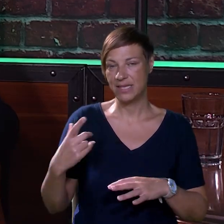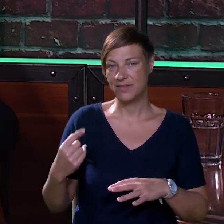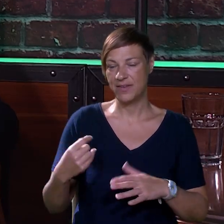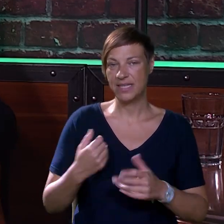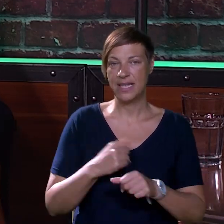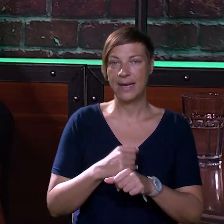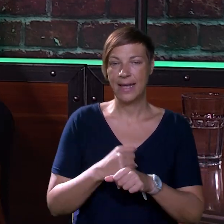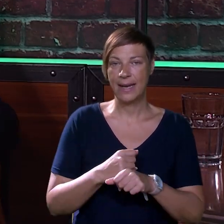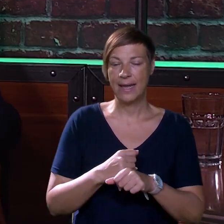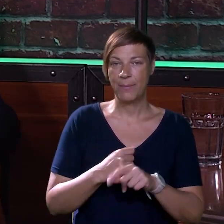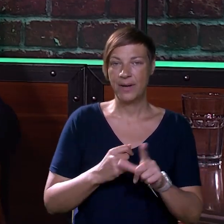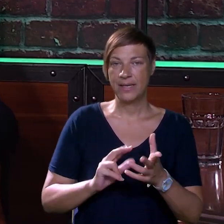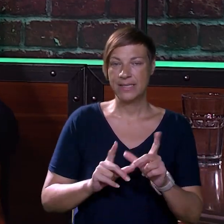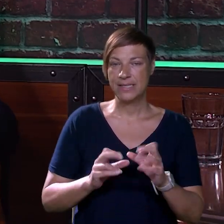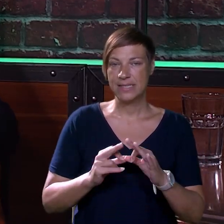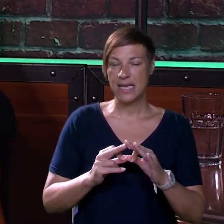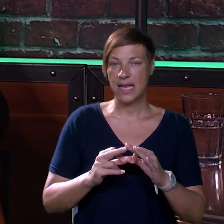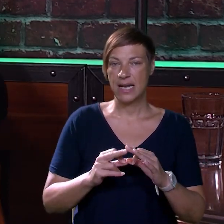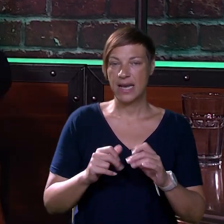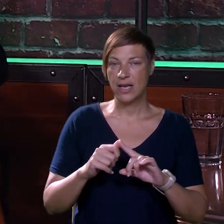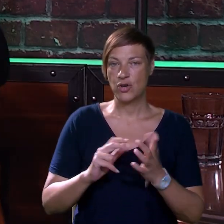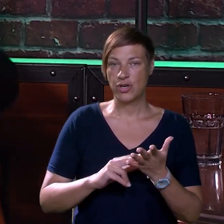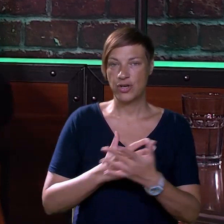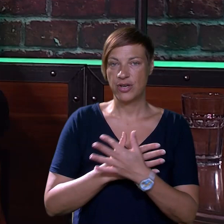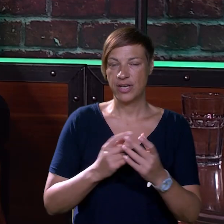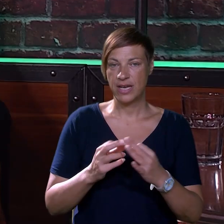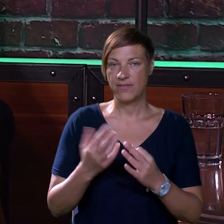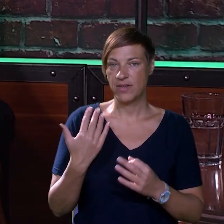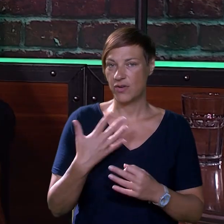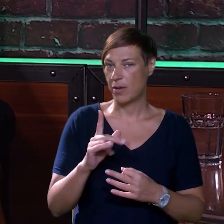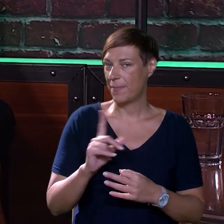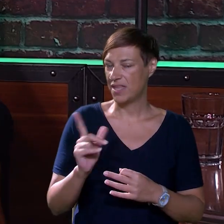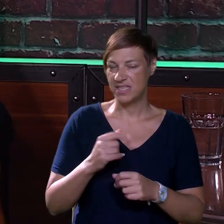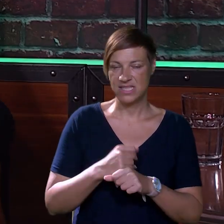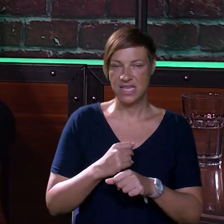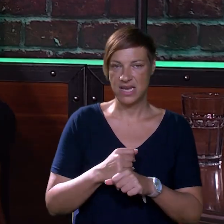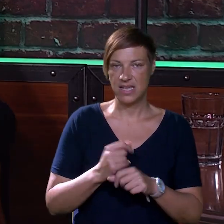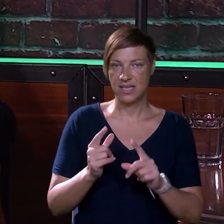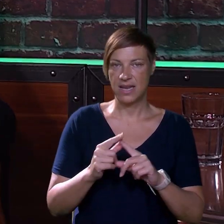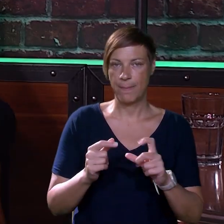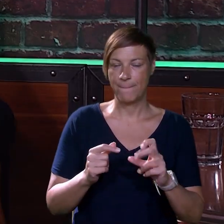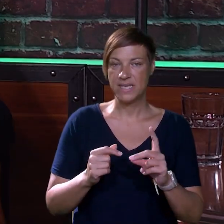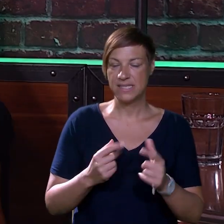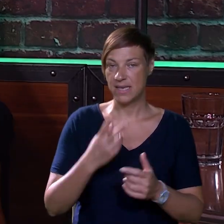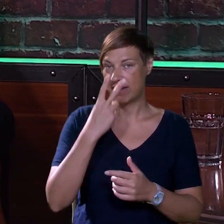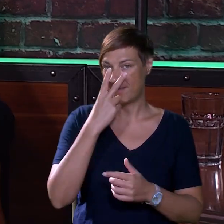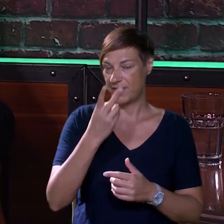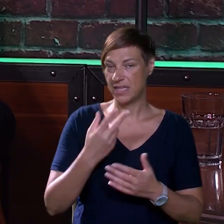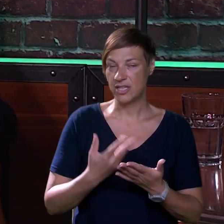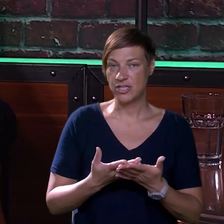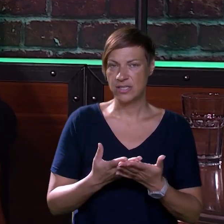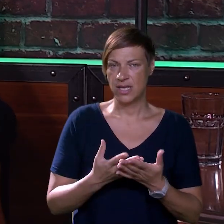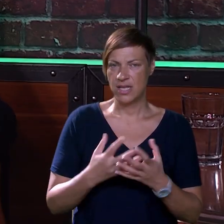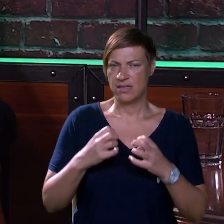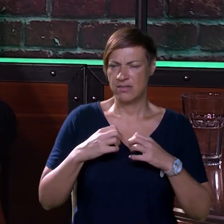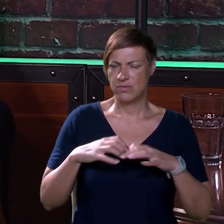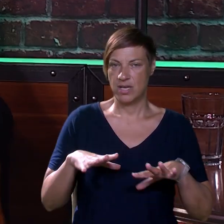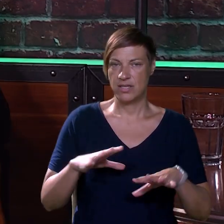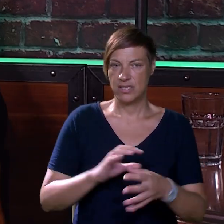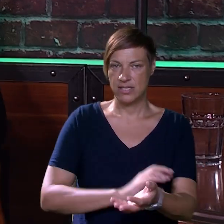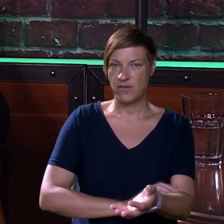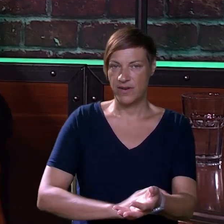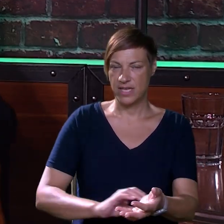2 dana. Napravljena je inicijalna koronarografija koja isto prije 15 godina nije tu rađena i PCI. Vidjelo se da su katastrofalne krvne